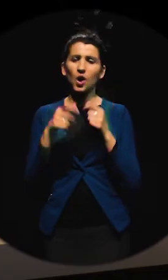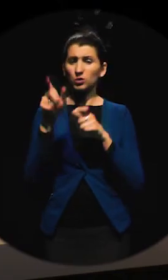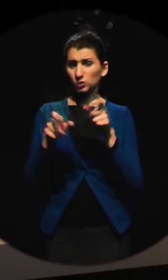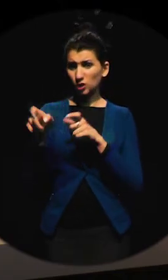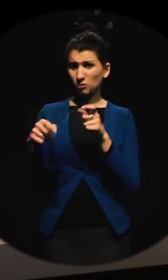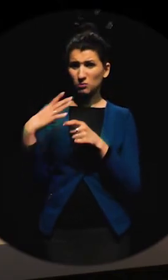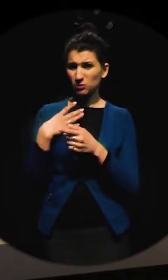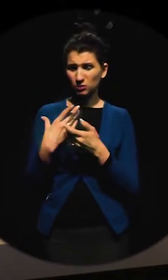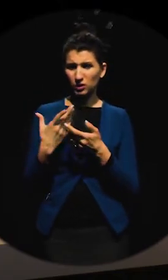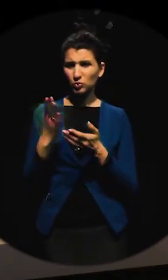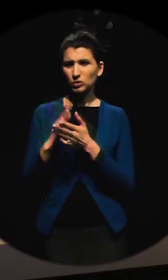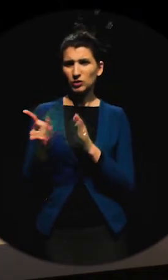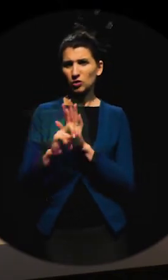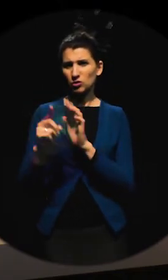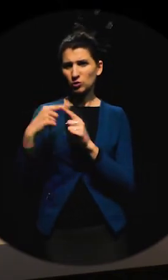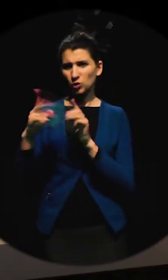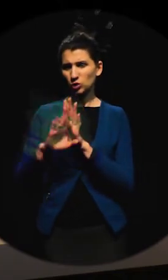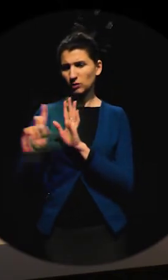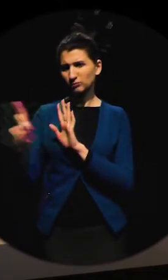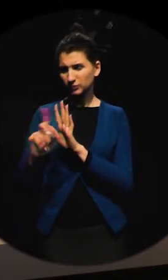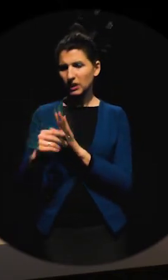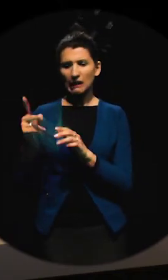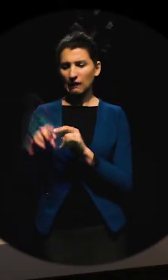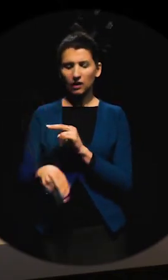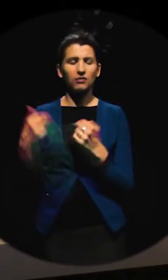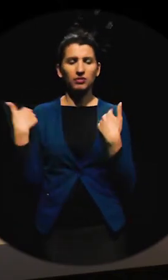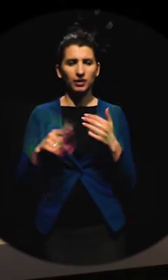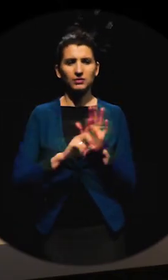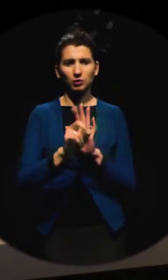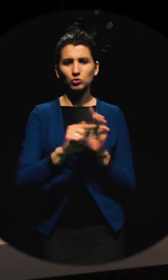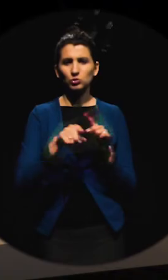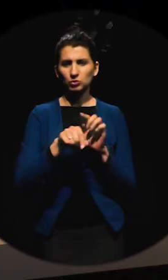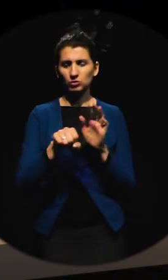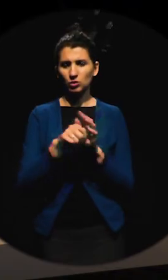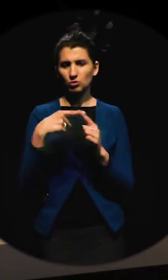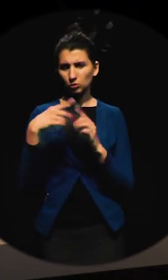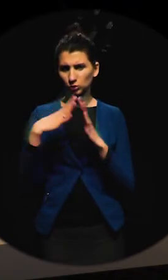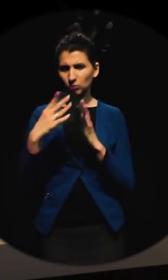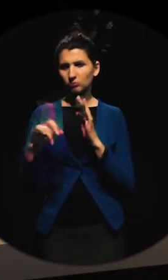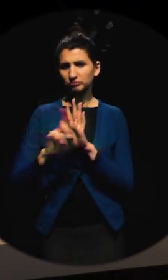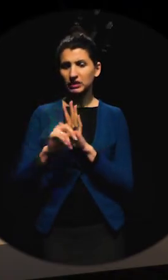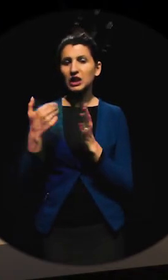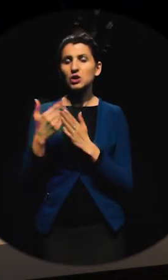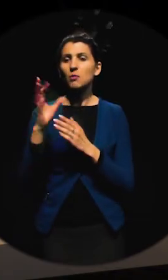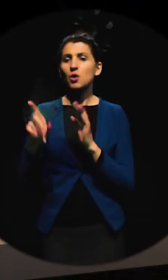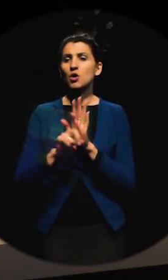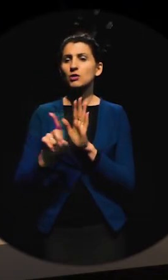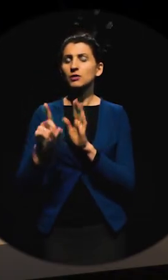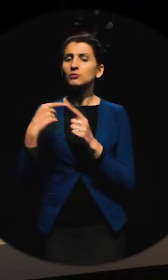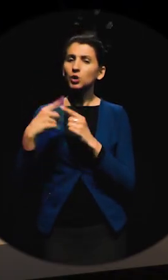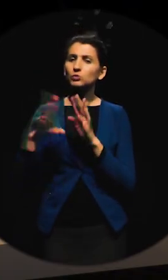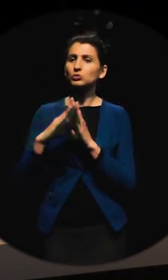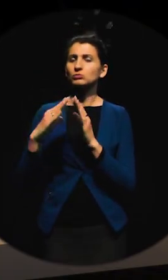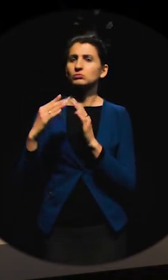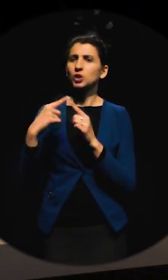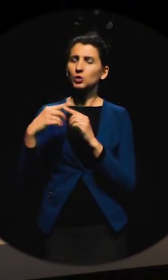które przestały chodzić do kościoła, dlatego że Kościół nie poparł tego protestu. Czyli jeśli chodzi o